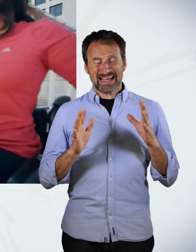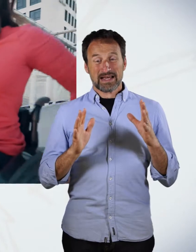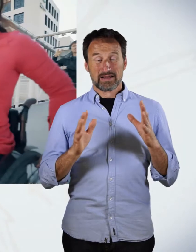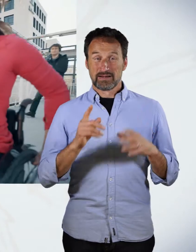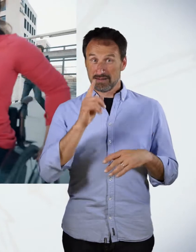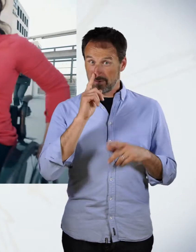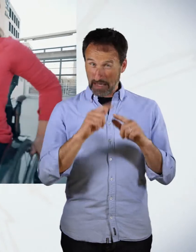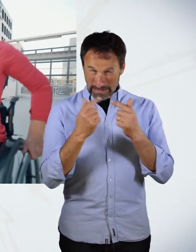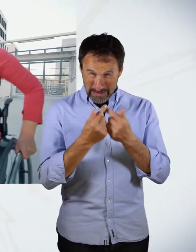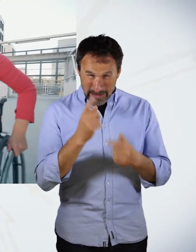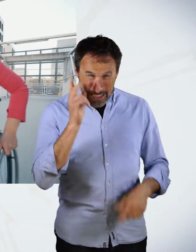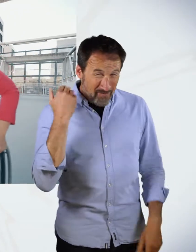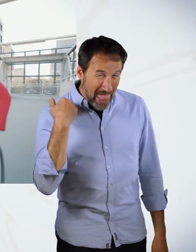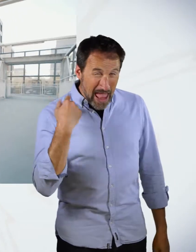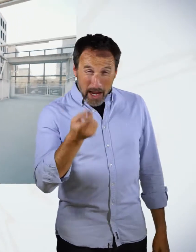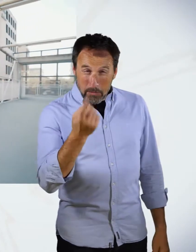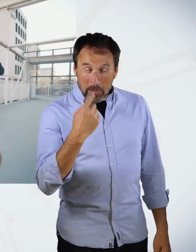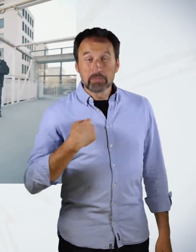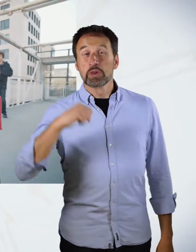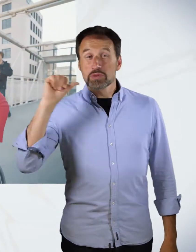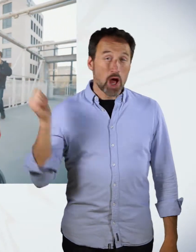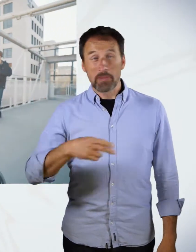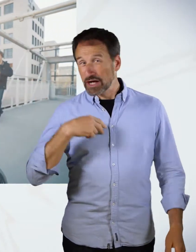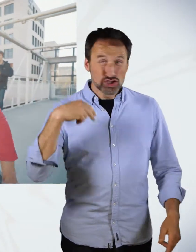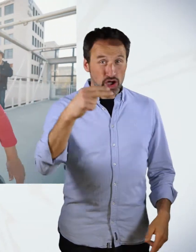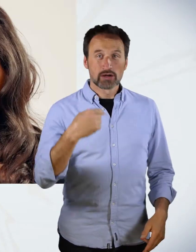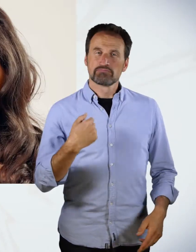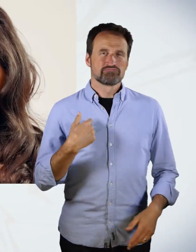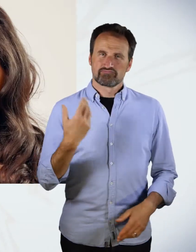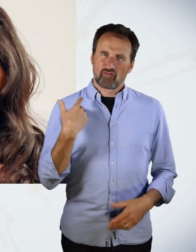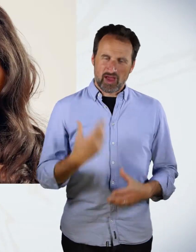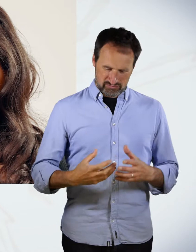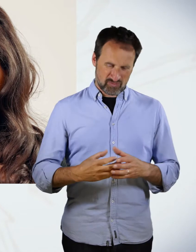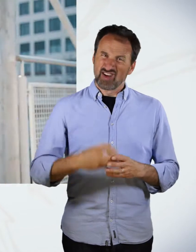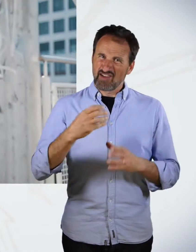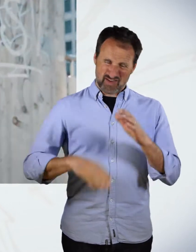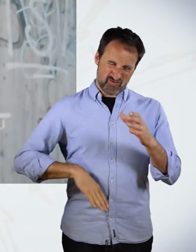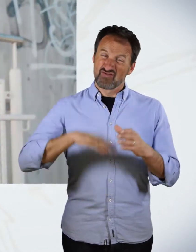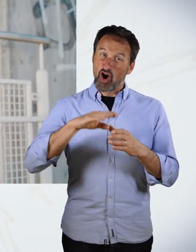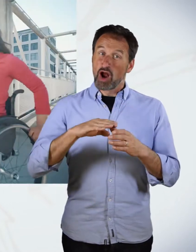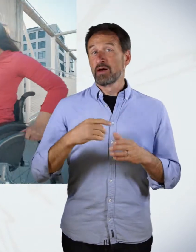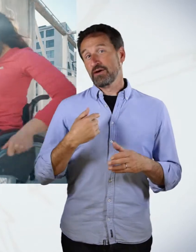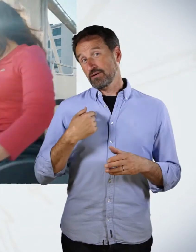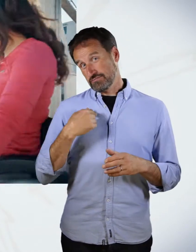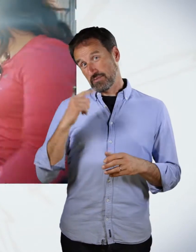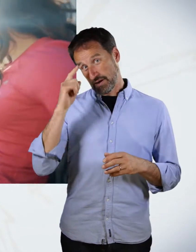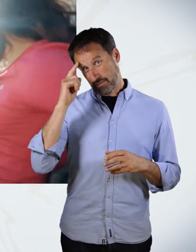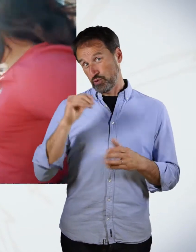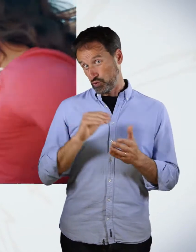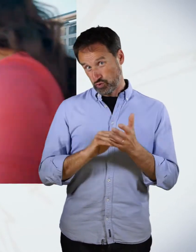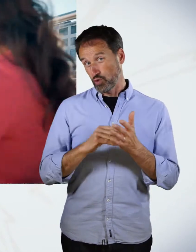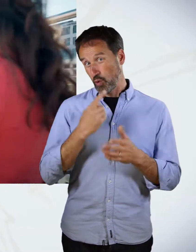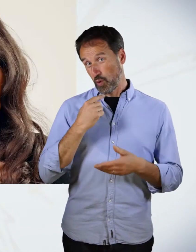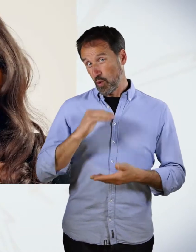Wenn das Team wirklich gewagt hätte, mich nochmal zurückzuschicken, dann hätte ich den, glaube ich, den vollen Kaffeebecher, der ja meiner Meinung nach noch am